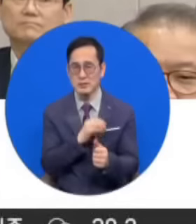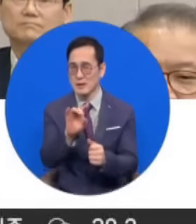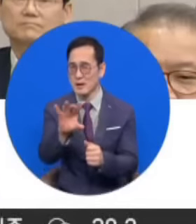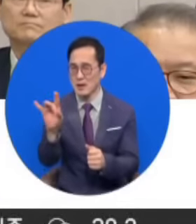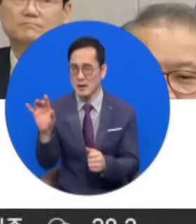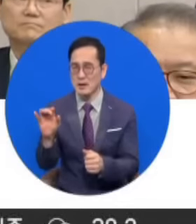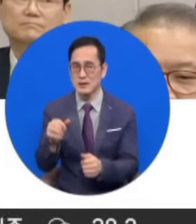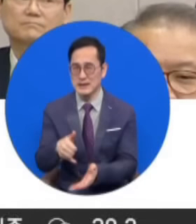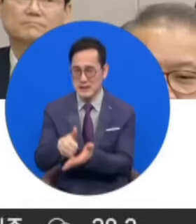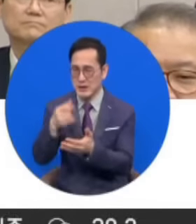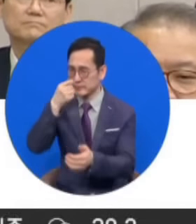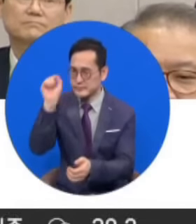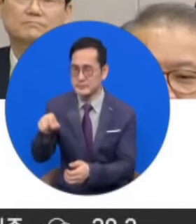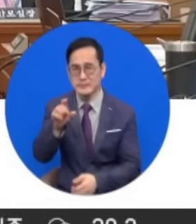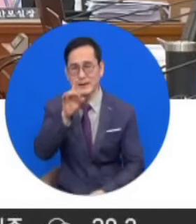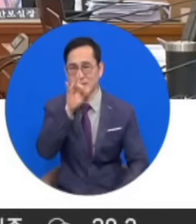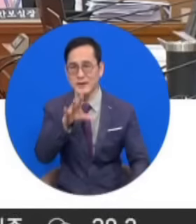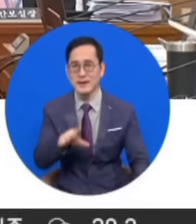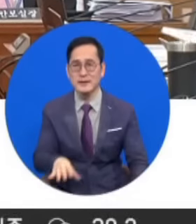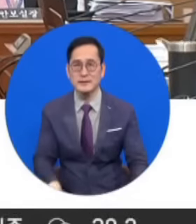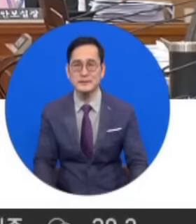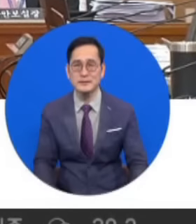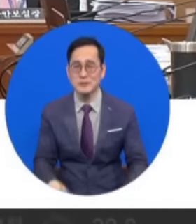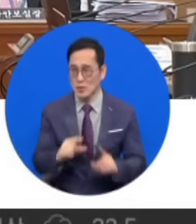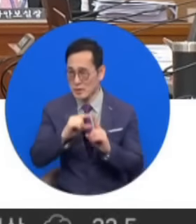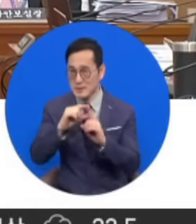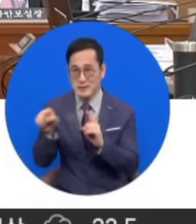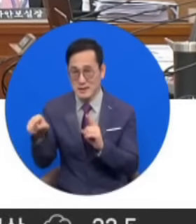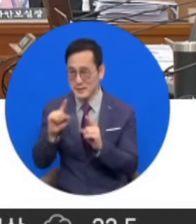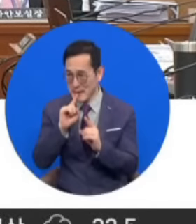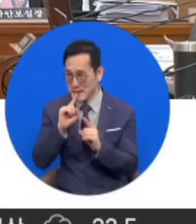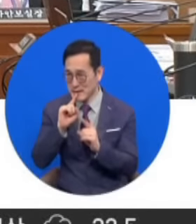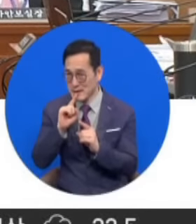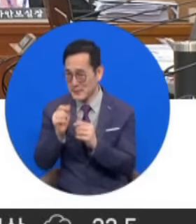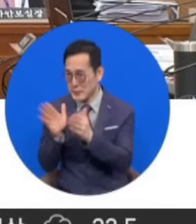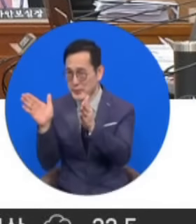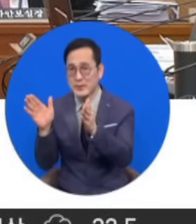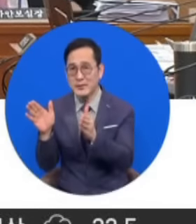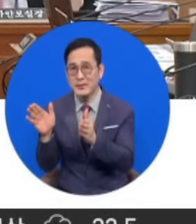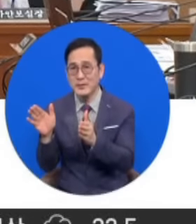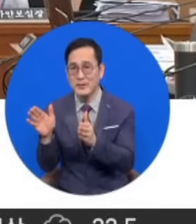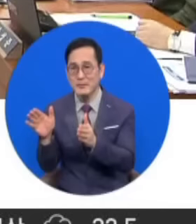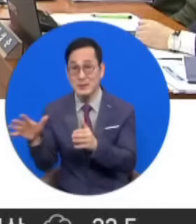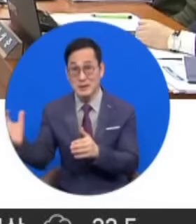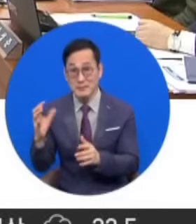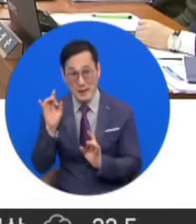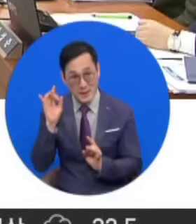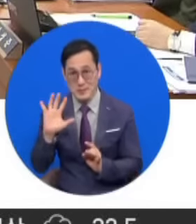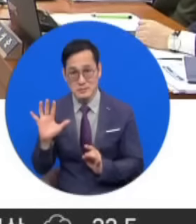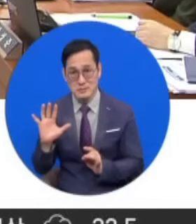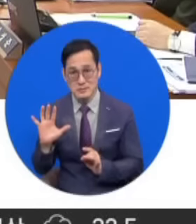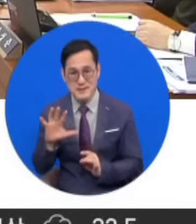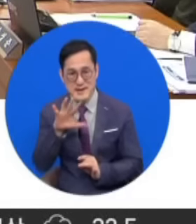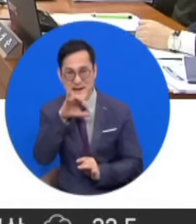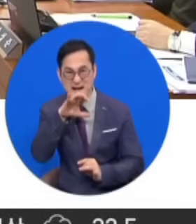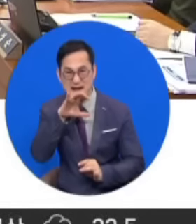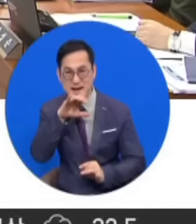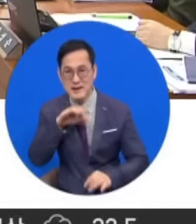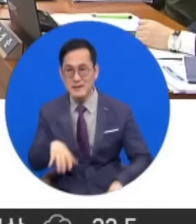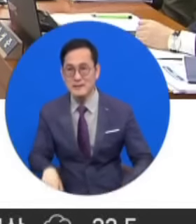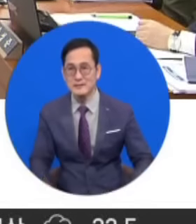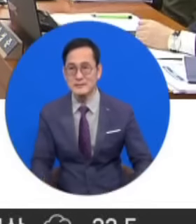것이고 둘째는 그렇게 그런 단어나 그런 행동을 하게 되면 위원들이 가만 안 있거든요. 그 뭐 그